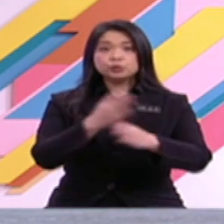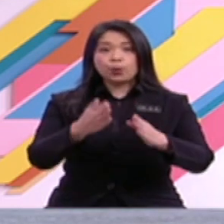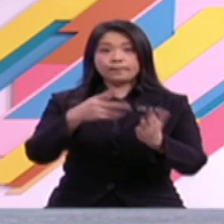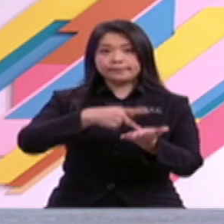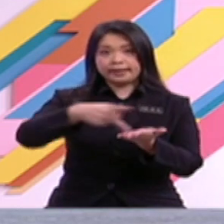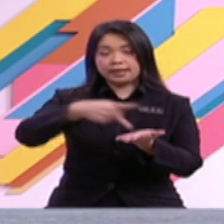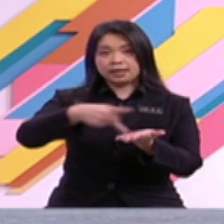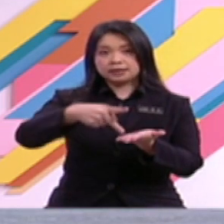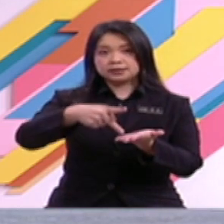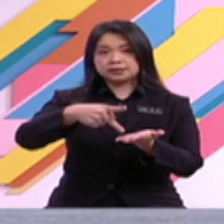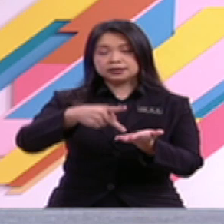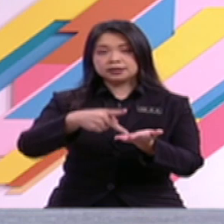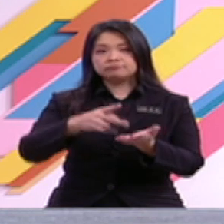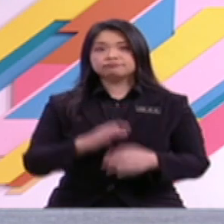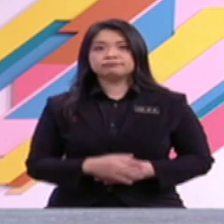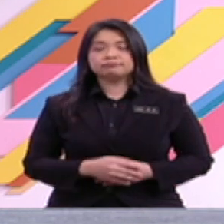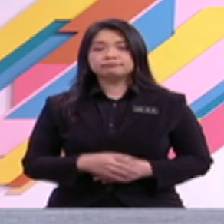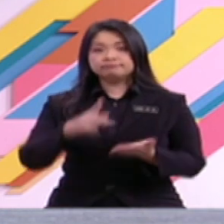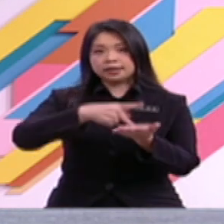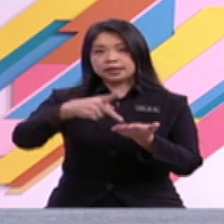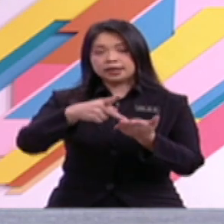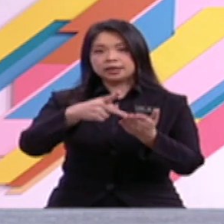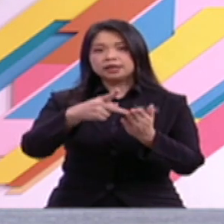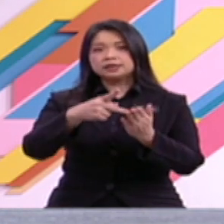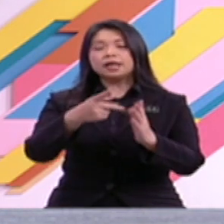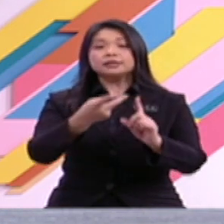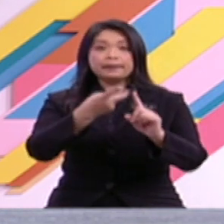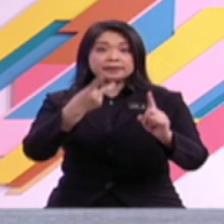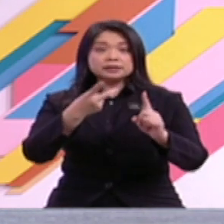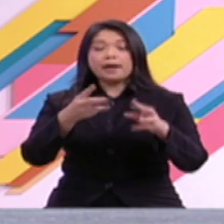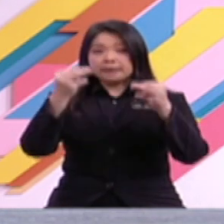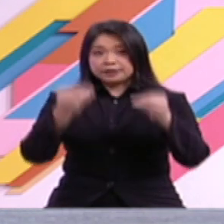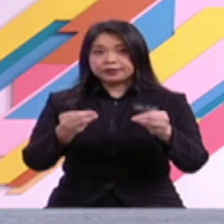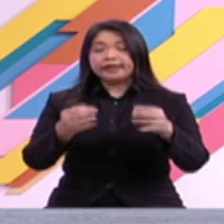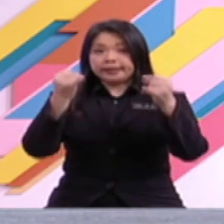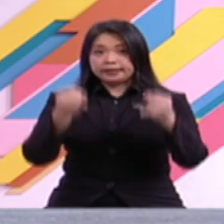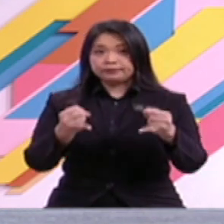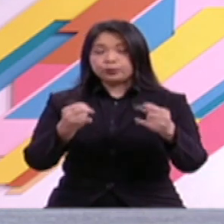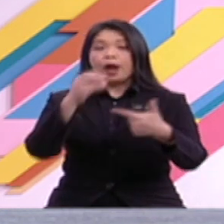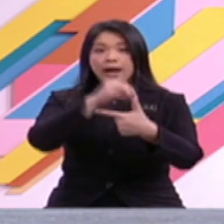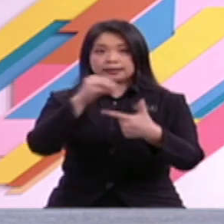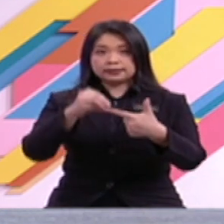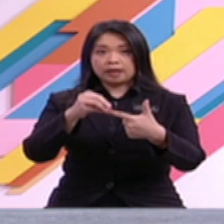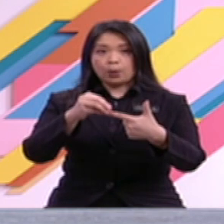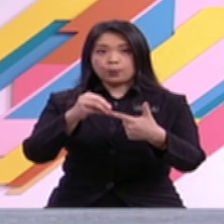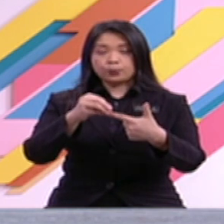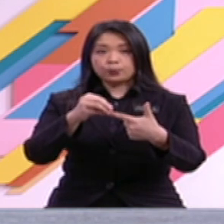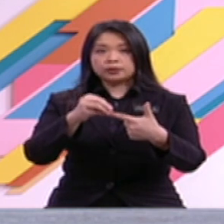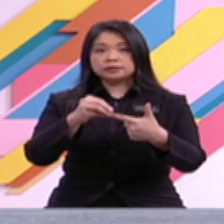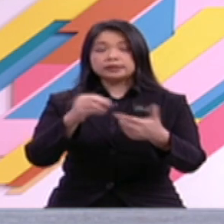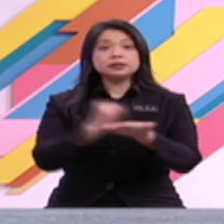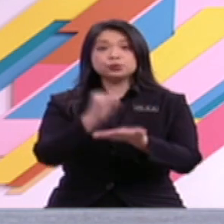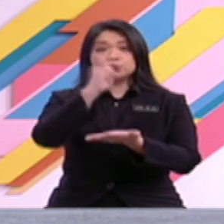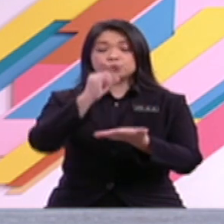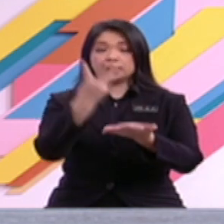bayaran bayaran daripada masyarakat individu ataupun bayaran daripada isi